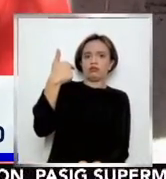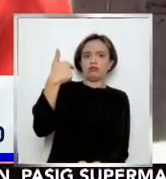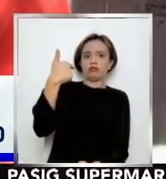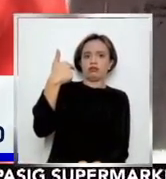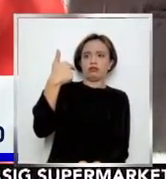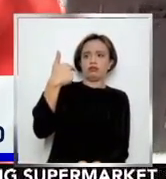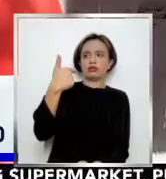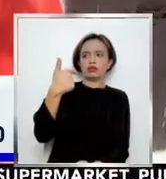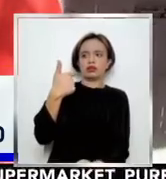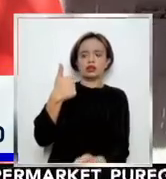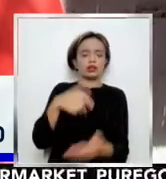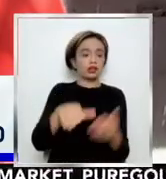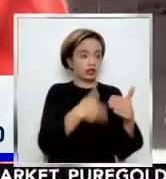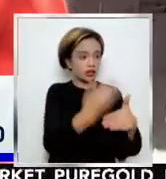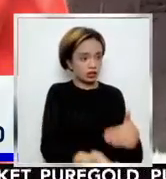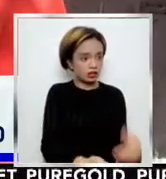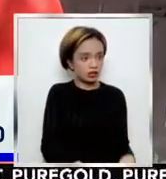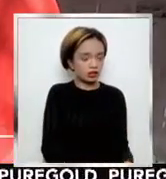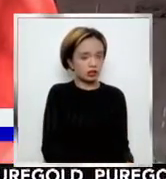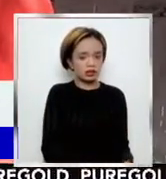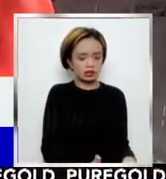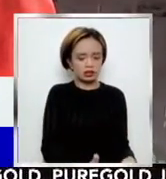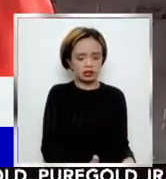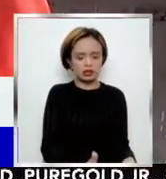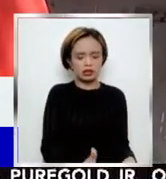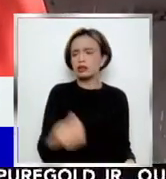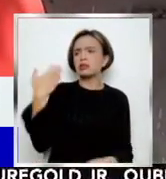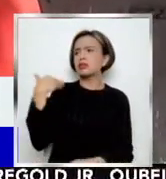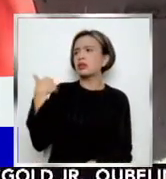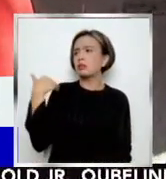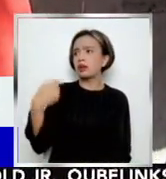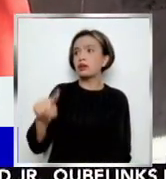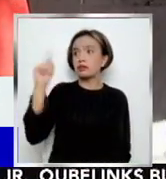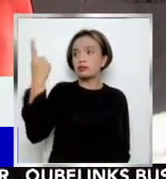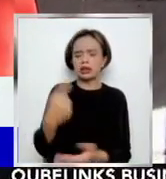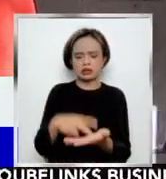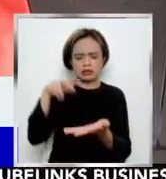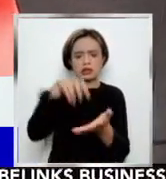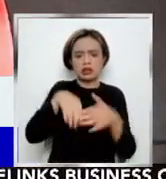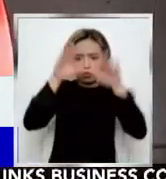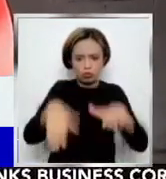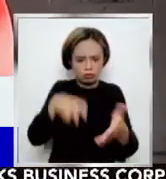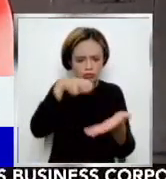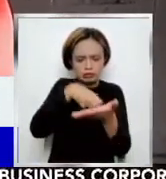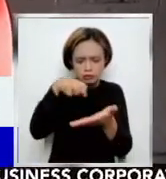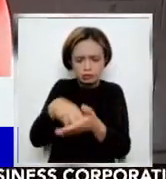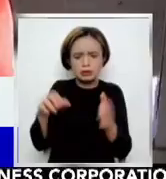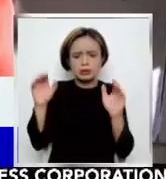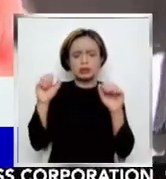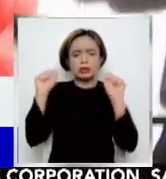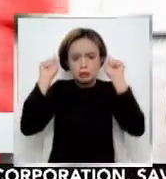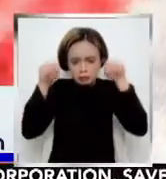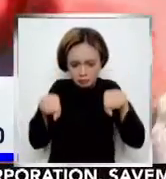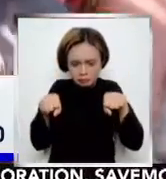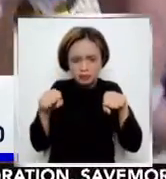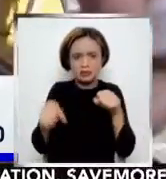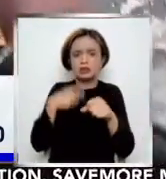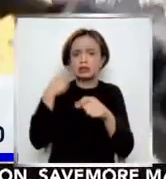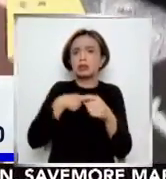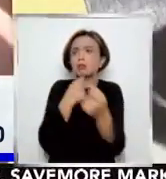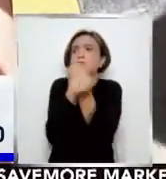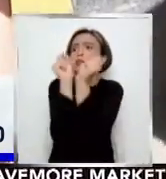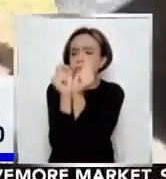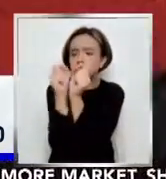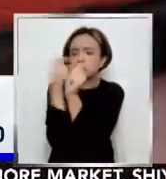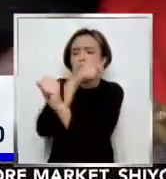kung saan-saan? Hindi po, nung una-muna pinaluhod kami, pinapayuko kami, tapos tinali ako. Yan yung itong nagtali